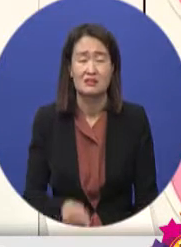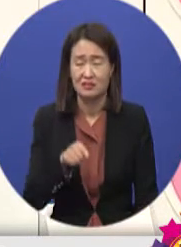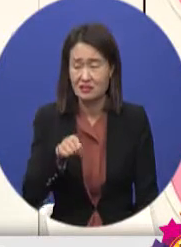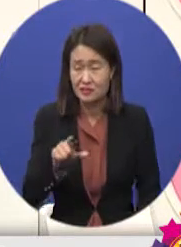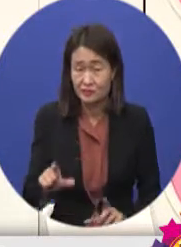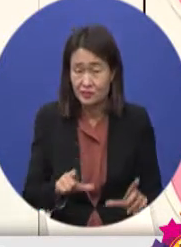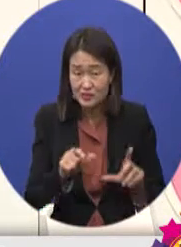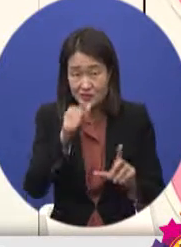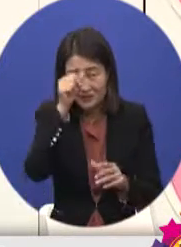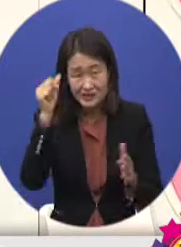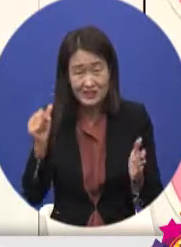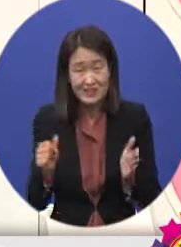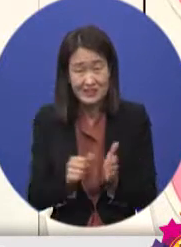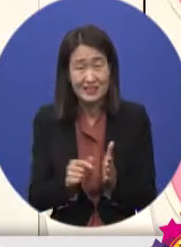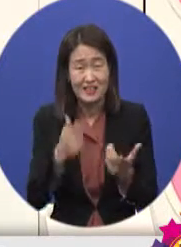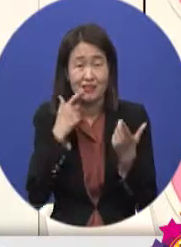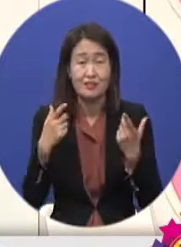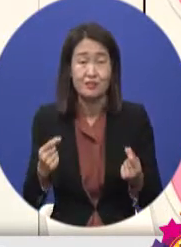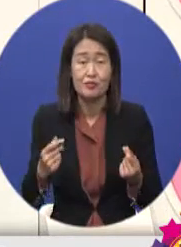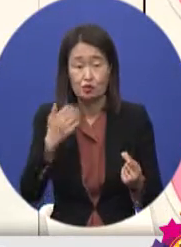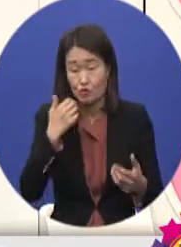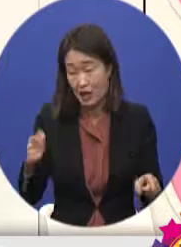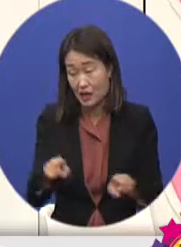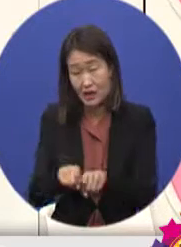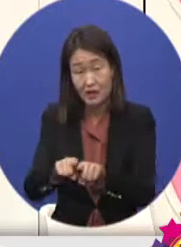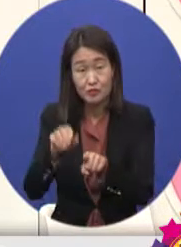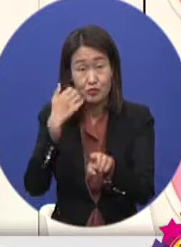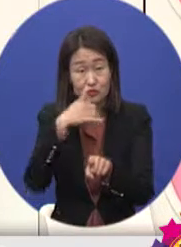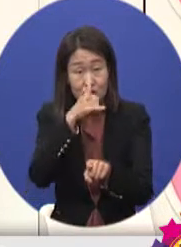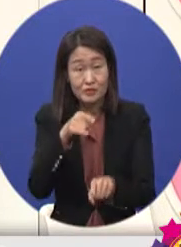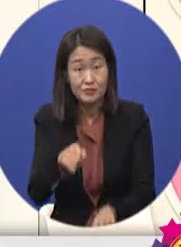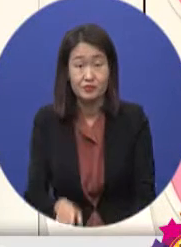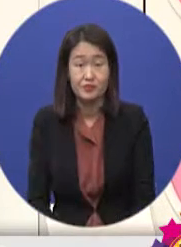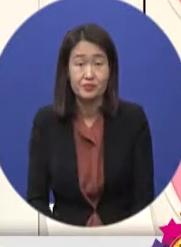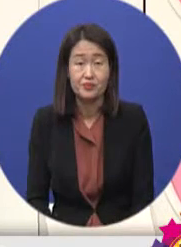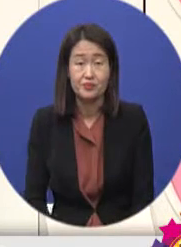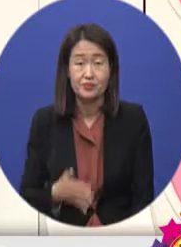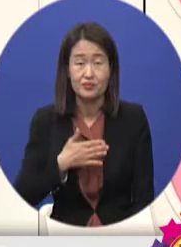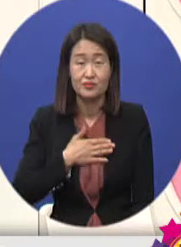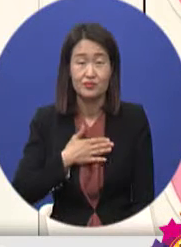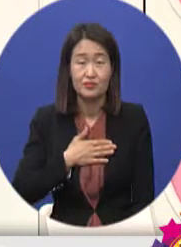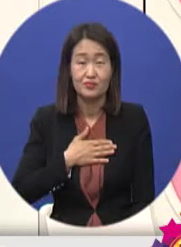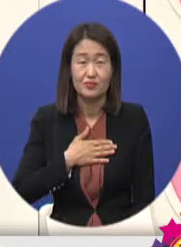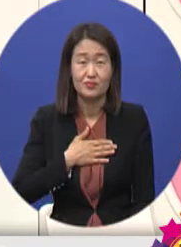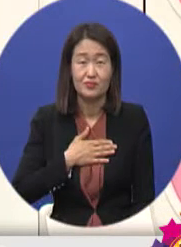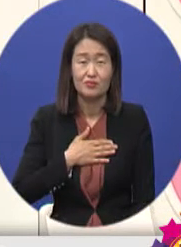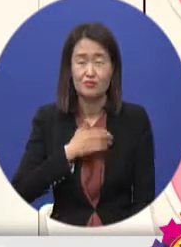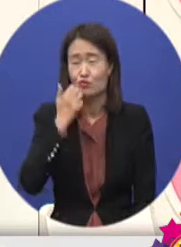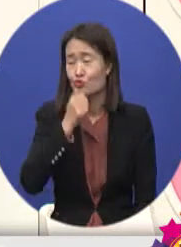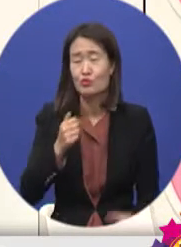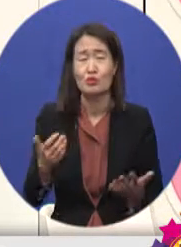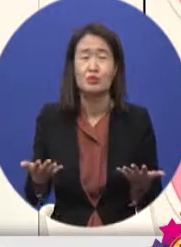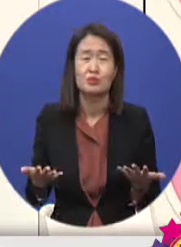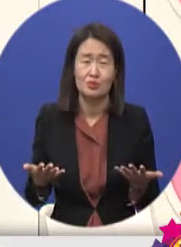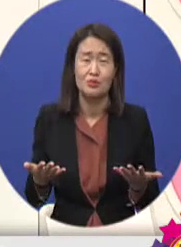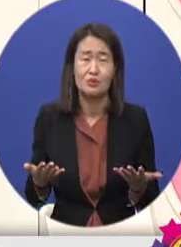게 인생인가 봐요. 어머니는 그래 같이 누가 함께 해줄 분이 계세요? 나도 옆에 지켜줄 사람도 없고.